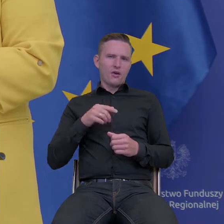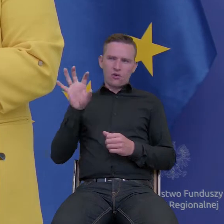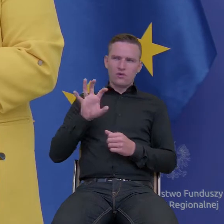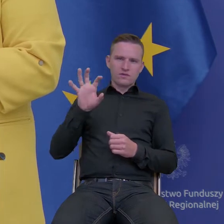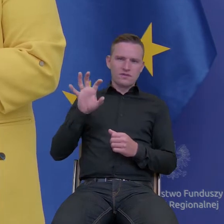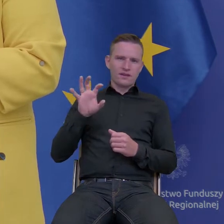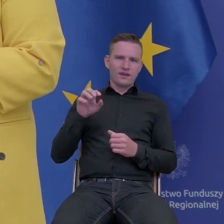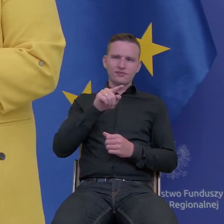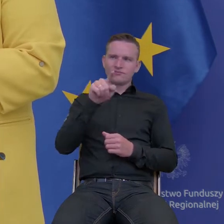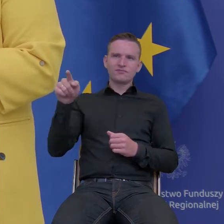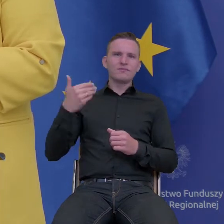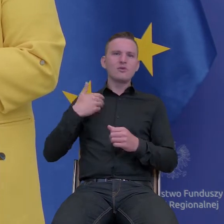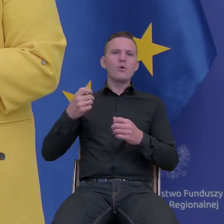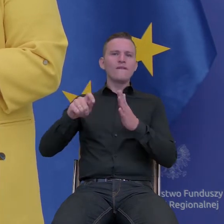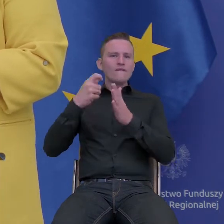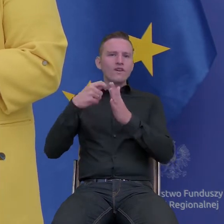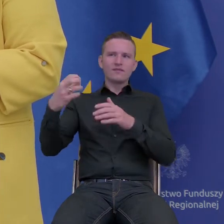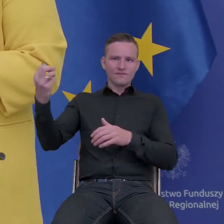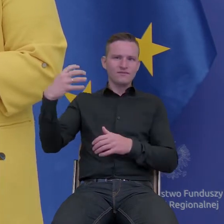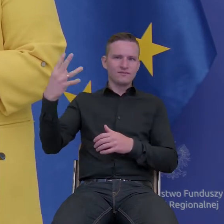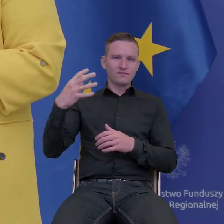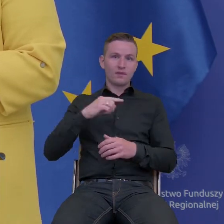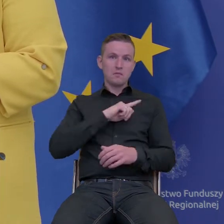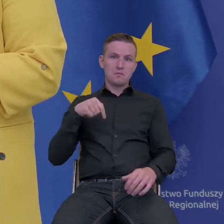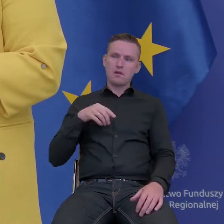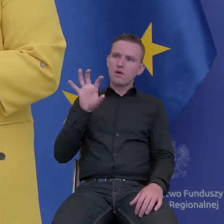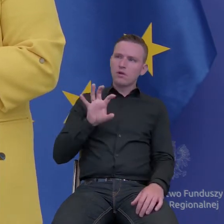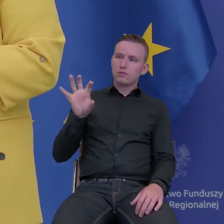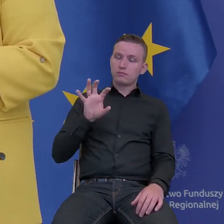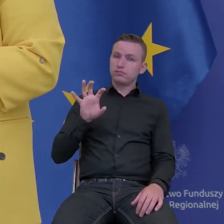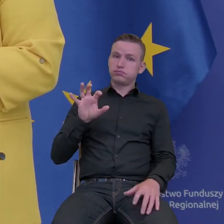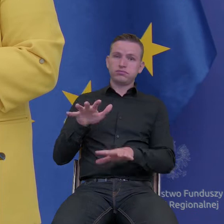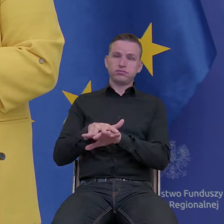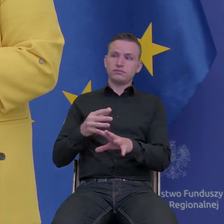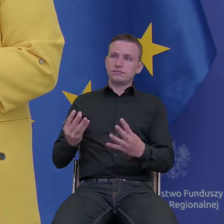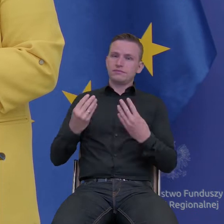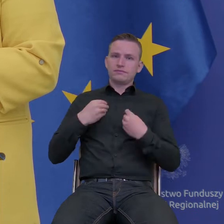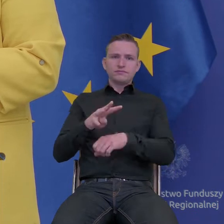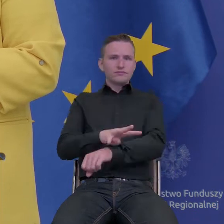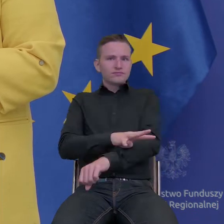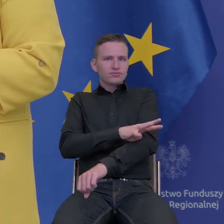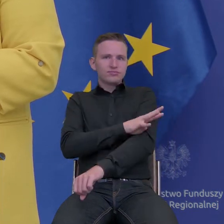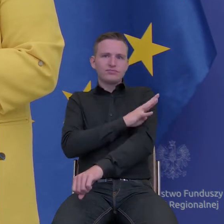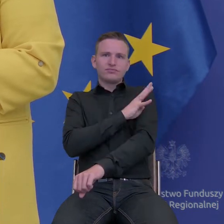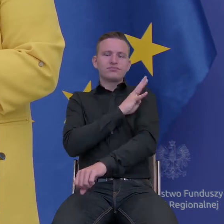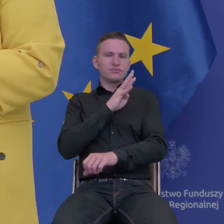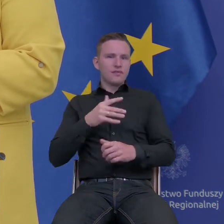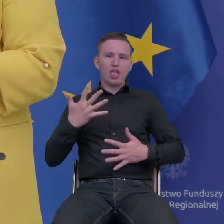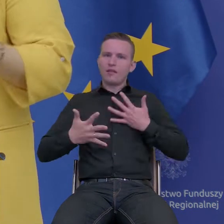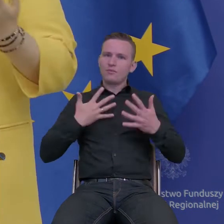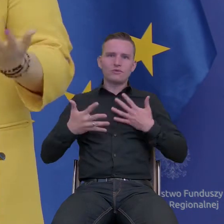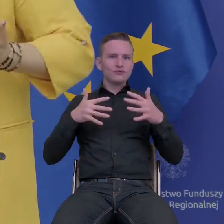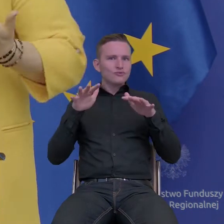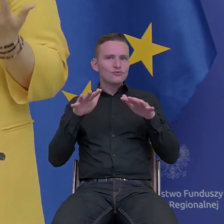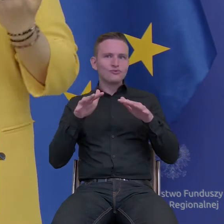przeszywały, kiedy minuta po minucie oglądaliśmy Państwa zgłoszenia i za to serdecznie dziękuję. Szanowni Państwo,